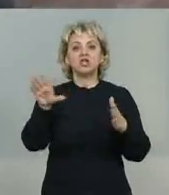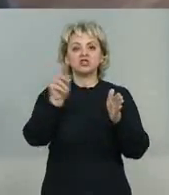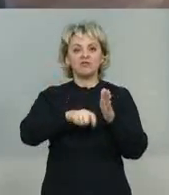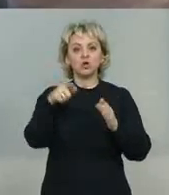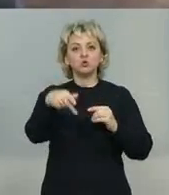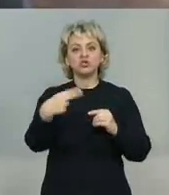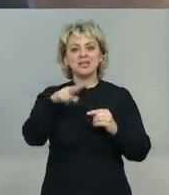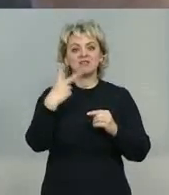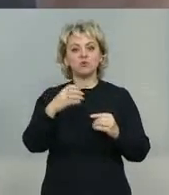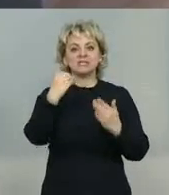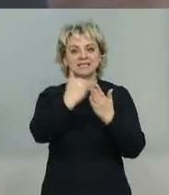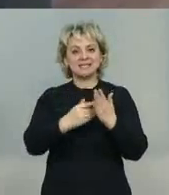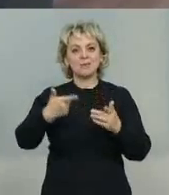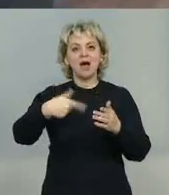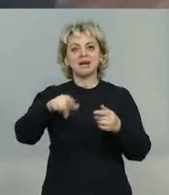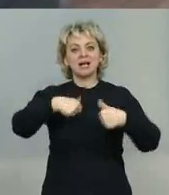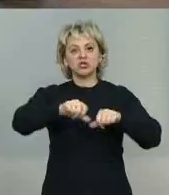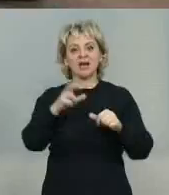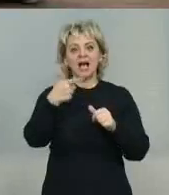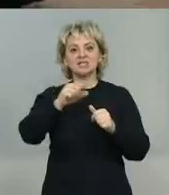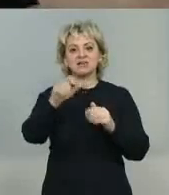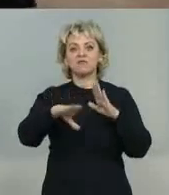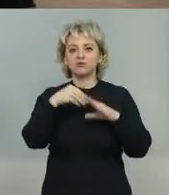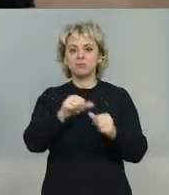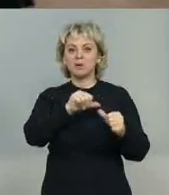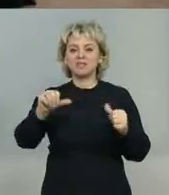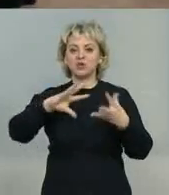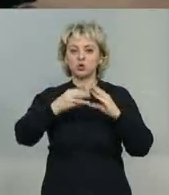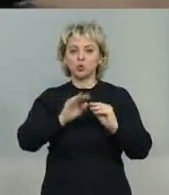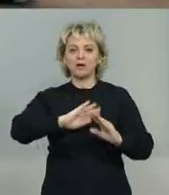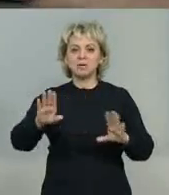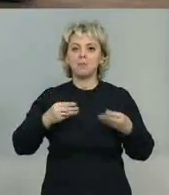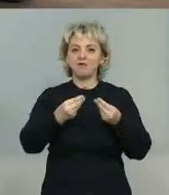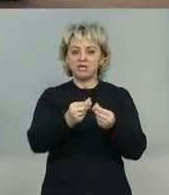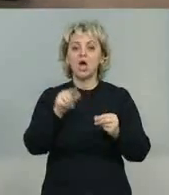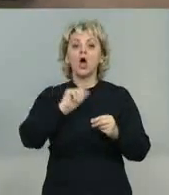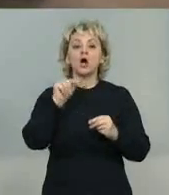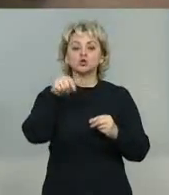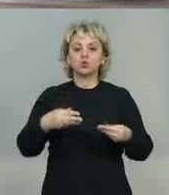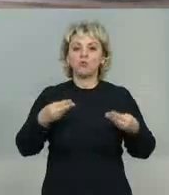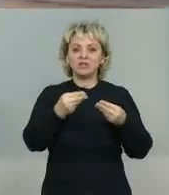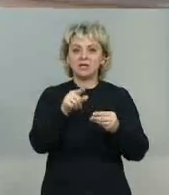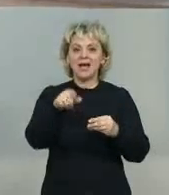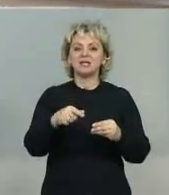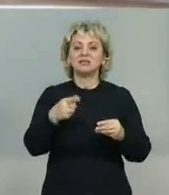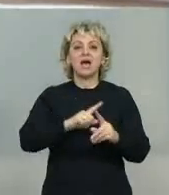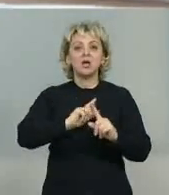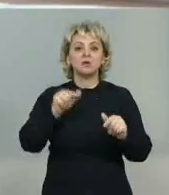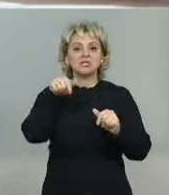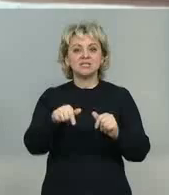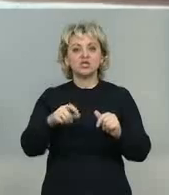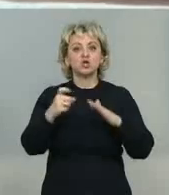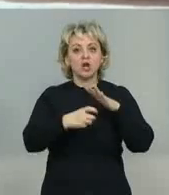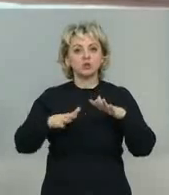на 2 из них систем организации ГАЗ-выборы на подведение итогов не повлияло. А вот что влияет на пассивность электората